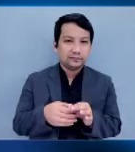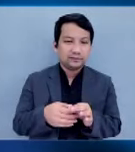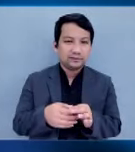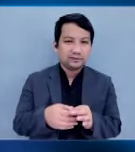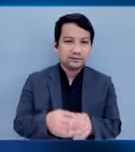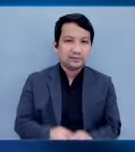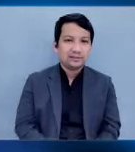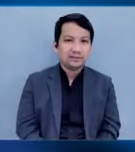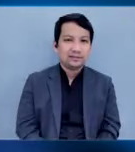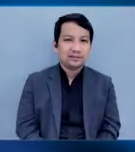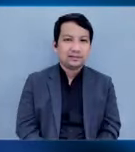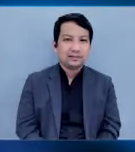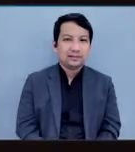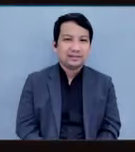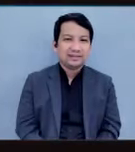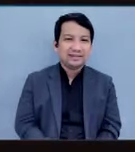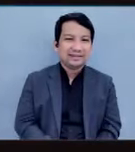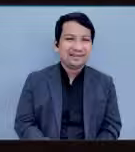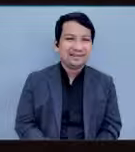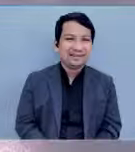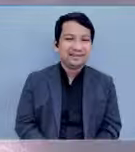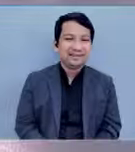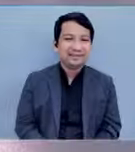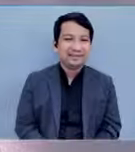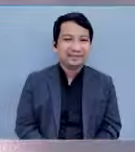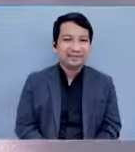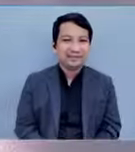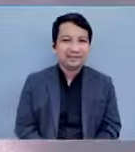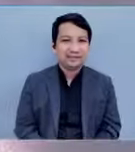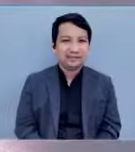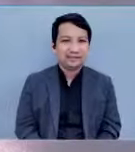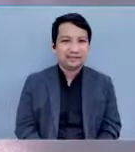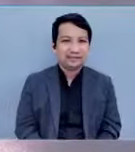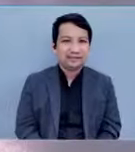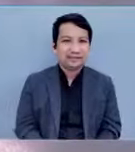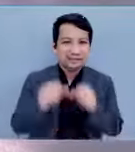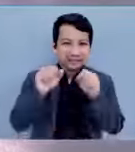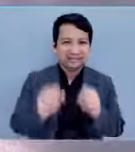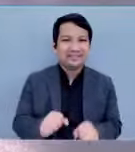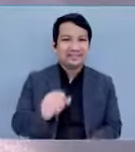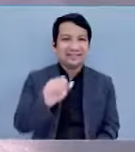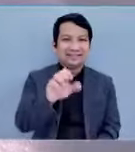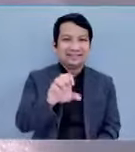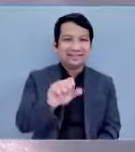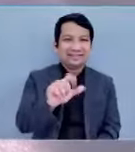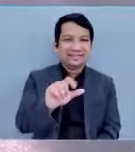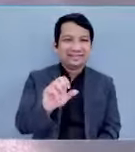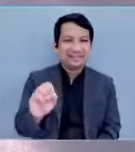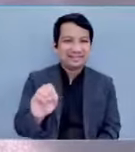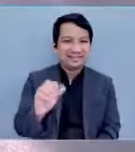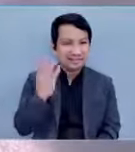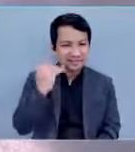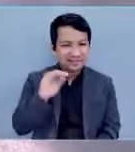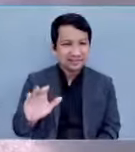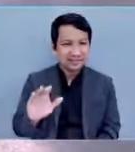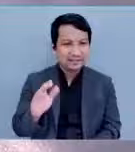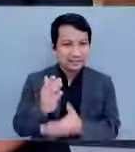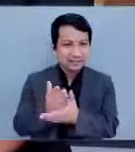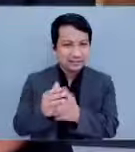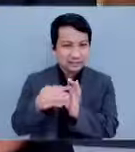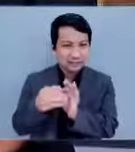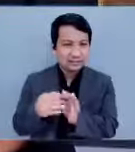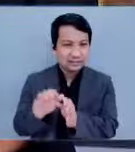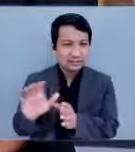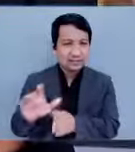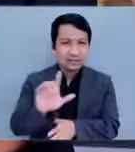yun na extra miyembro. Pero so, pa, yeah. Seasoned performer nga, di ba? But I want to know, so apart from this, apart from Legato,